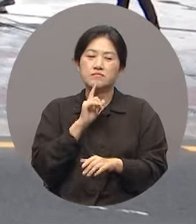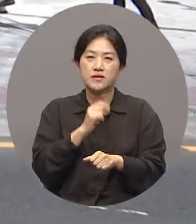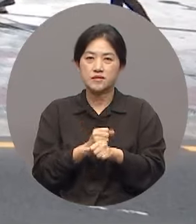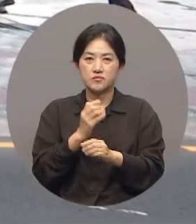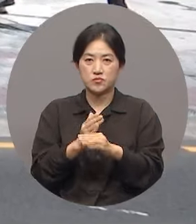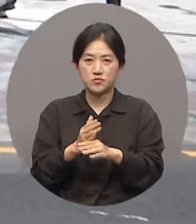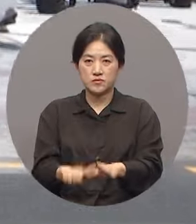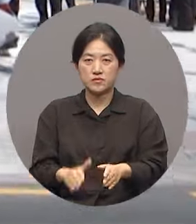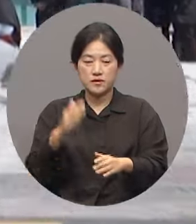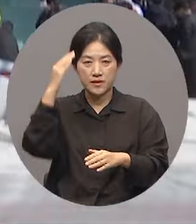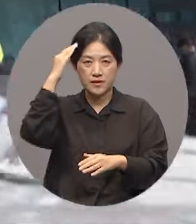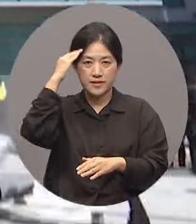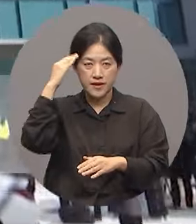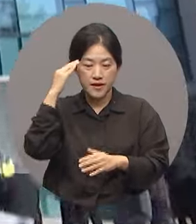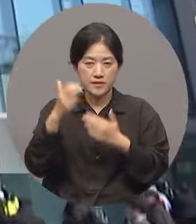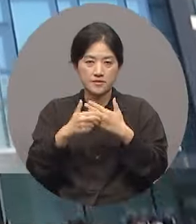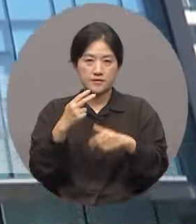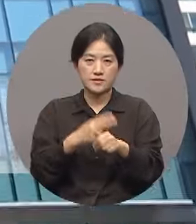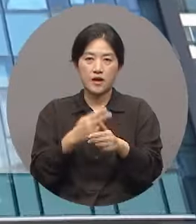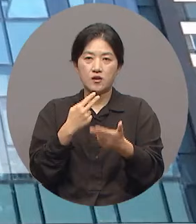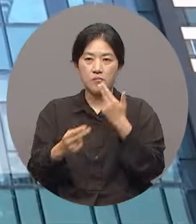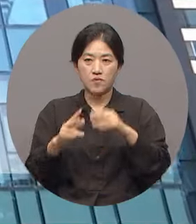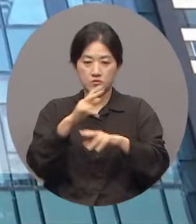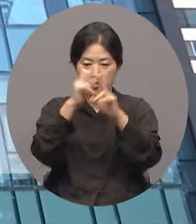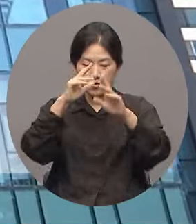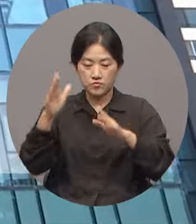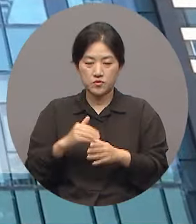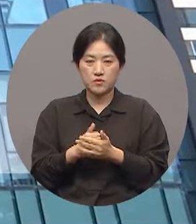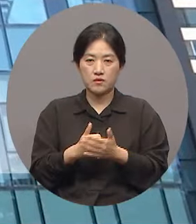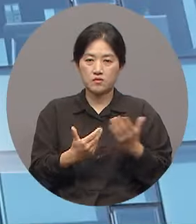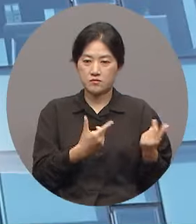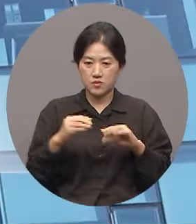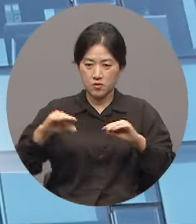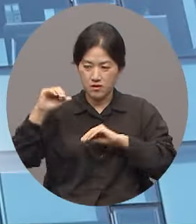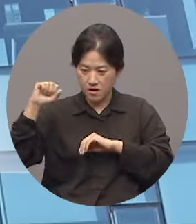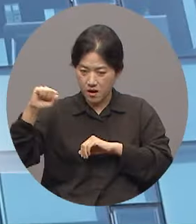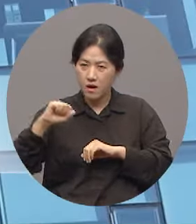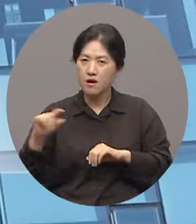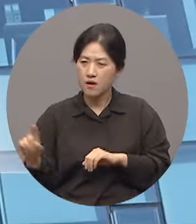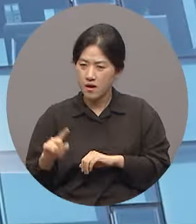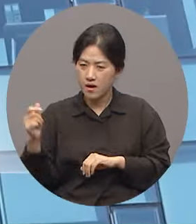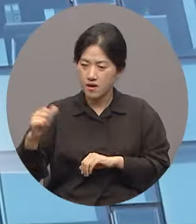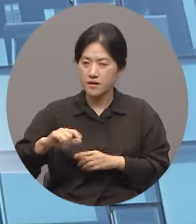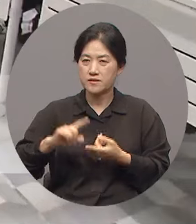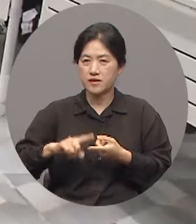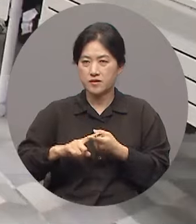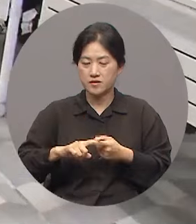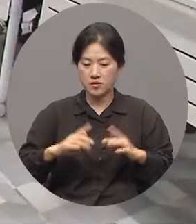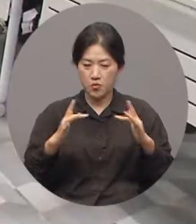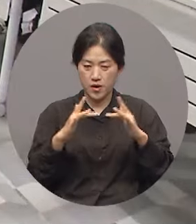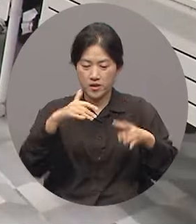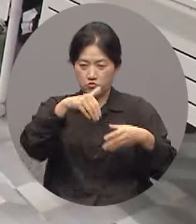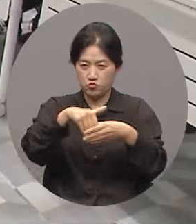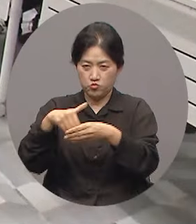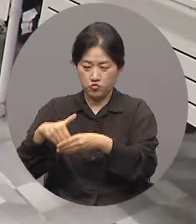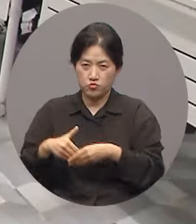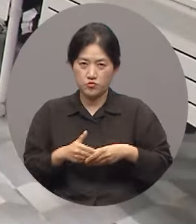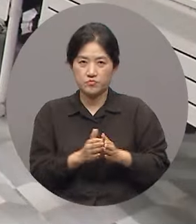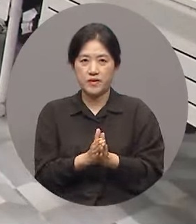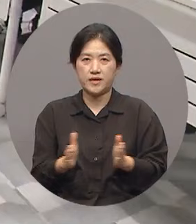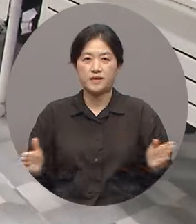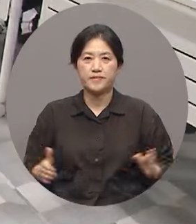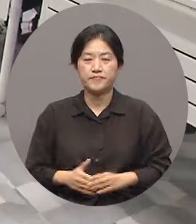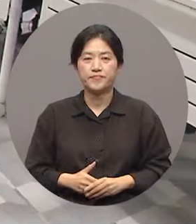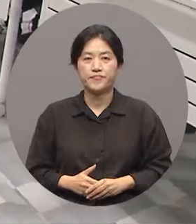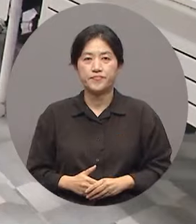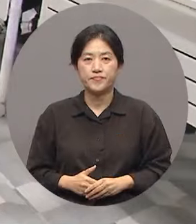대한의사 협회도 오늘 정부터 의사 총파업 여부를 결정할 전회원 온라인 투표에 들어갔습니다 MBC 뉴스